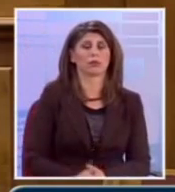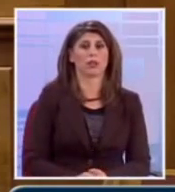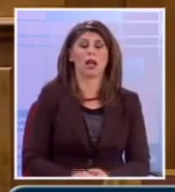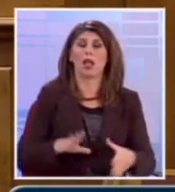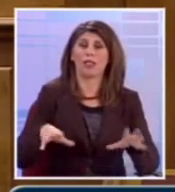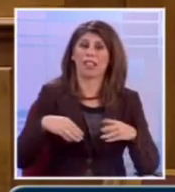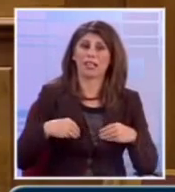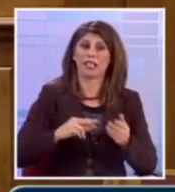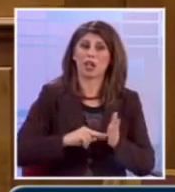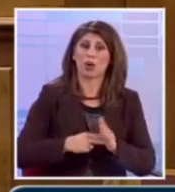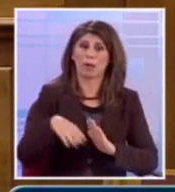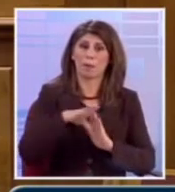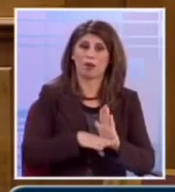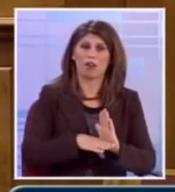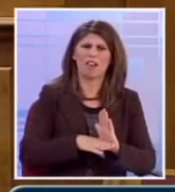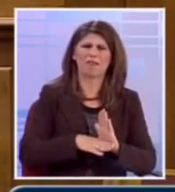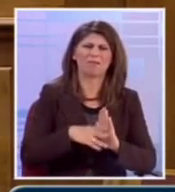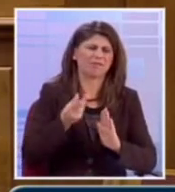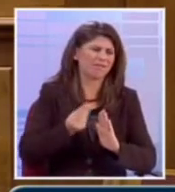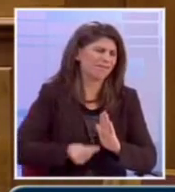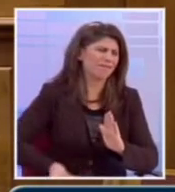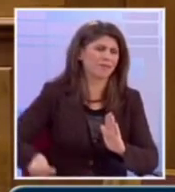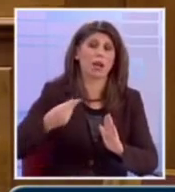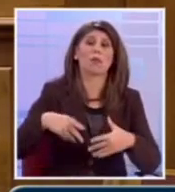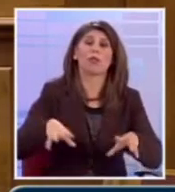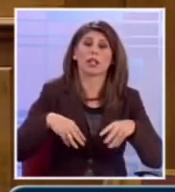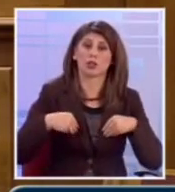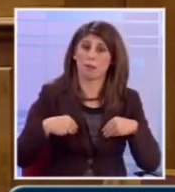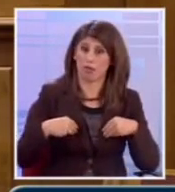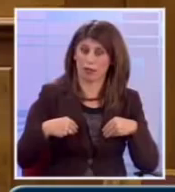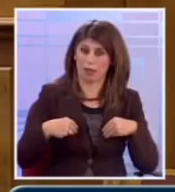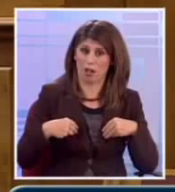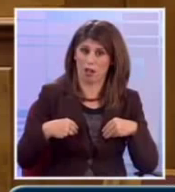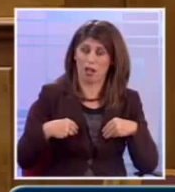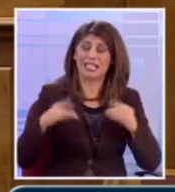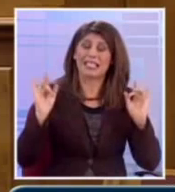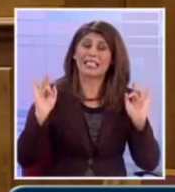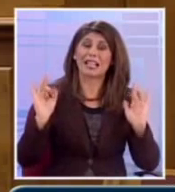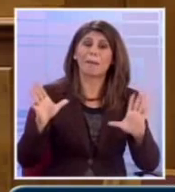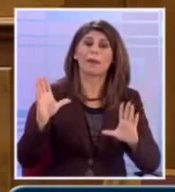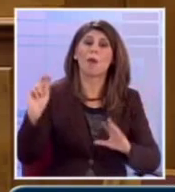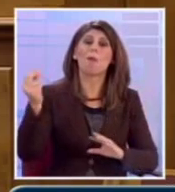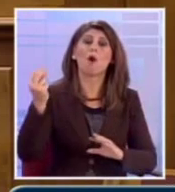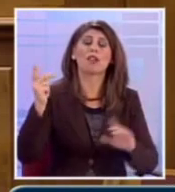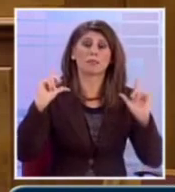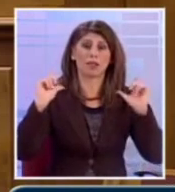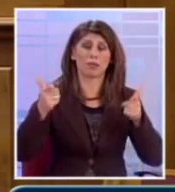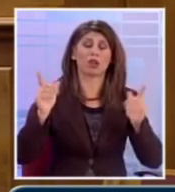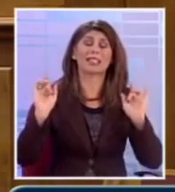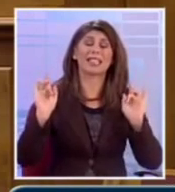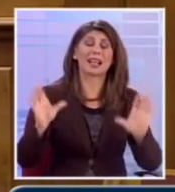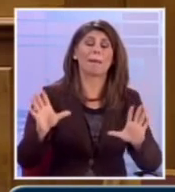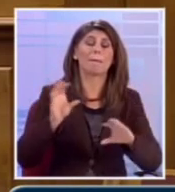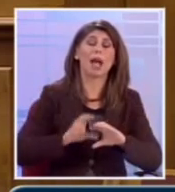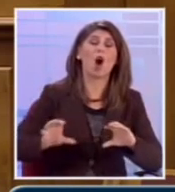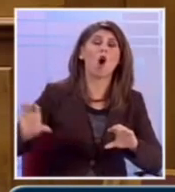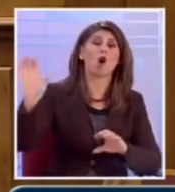Δεχτήκα τα οικονομικά προγράμματα βαρβαρότητας που δεν θα γινόταν αποδεχτά σε καμία πολιτισμένη δημοκρατία σε καμία χώρα